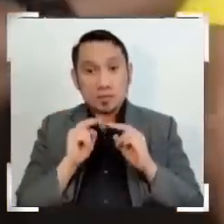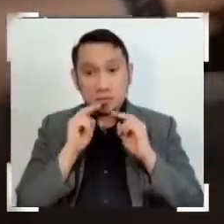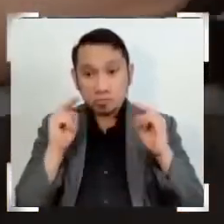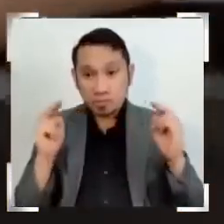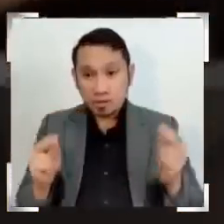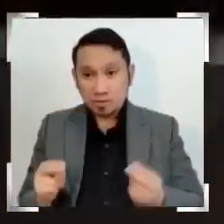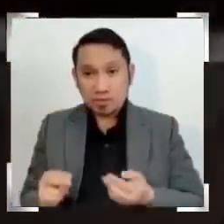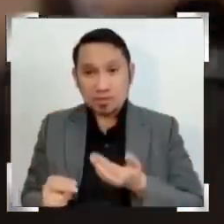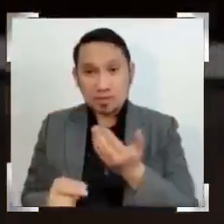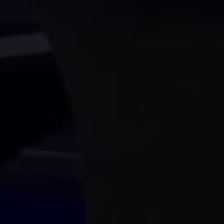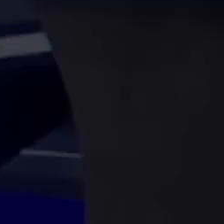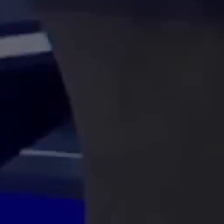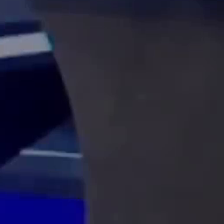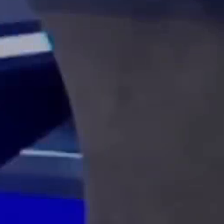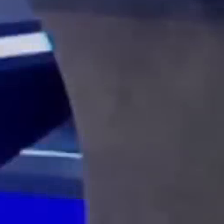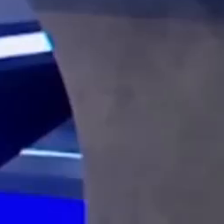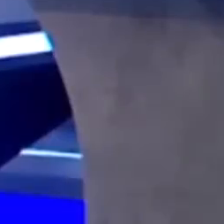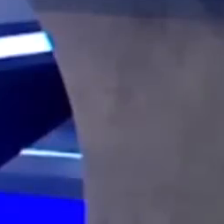inyong saksi.